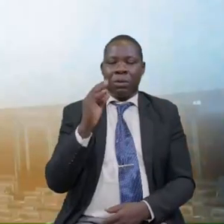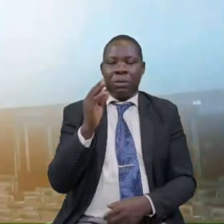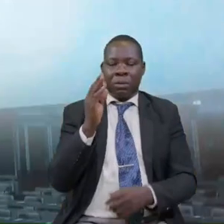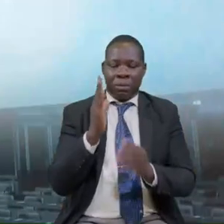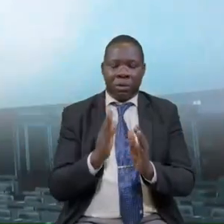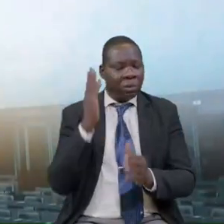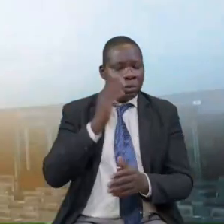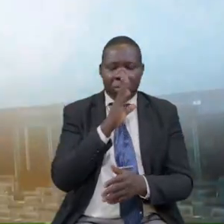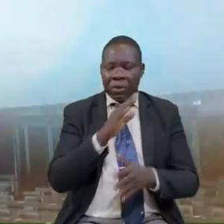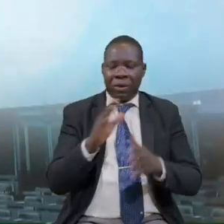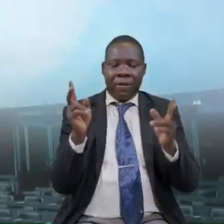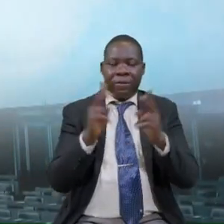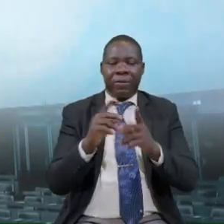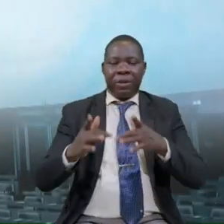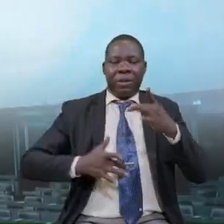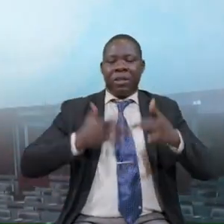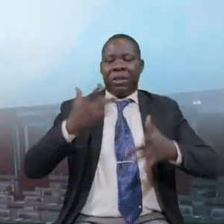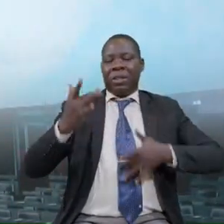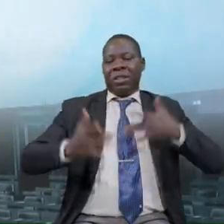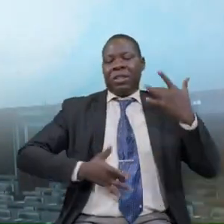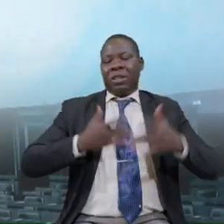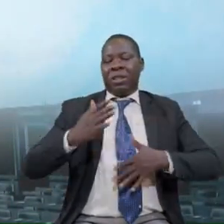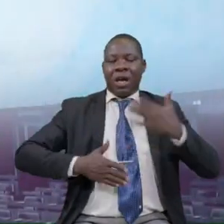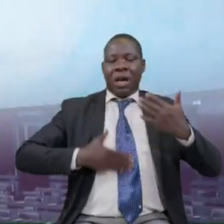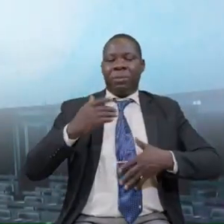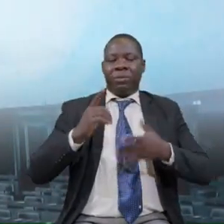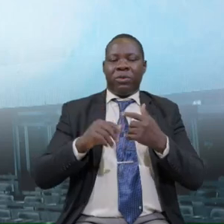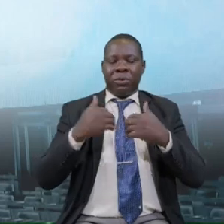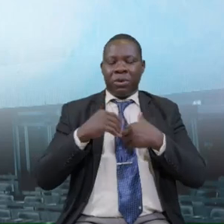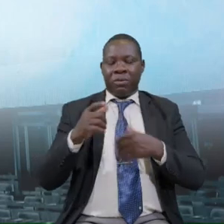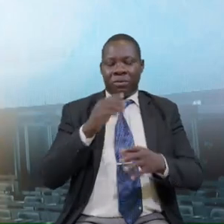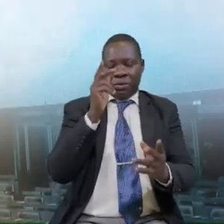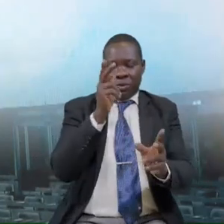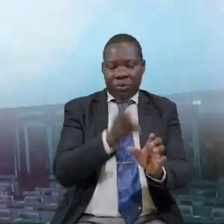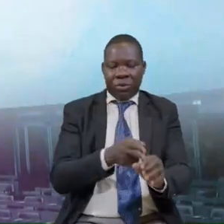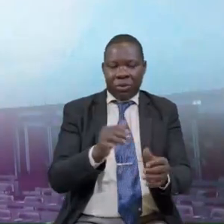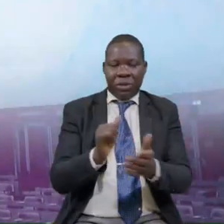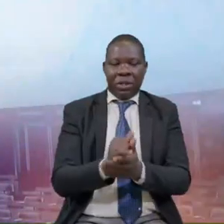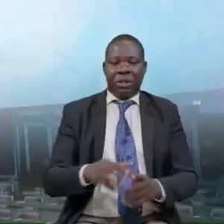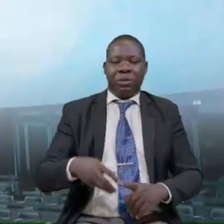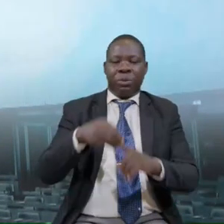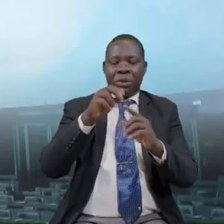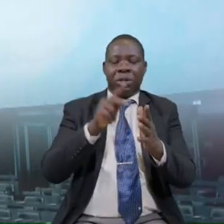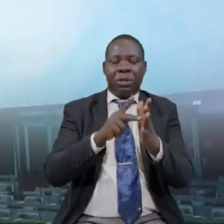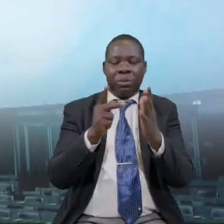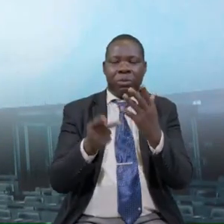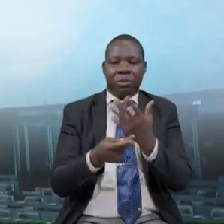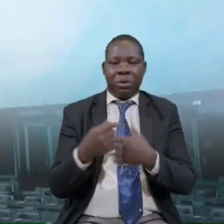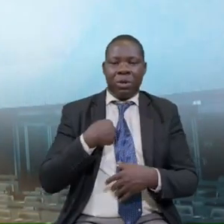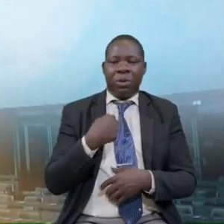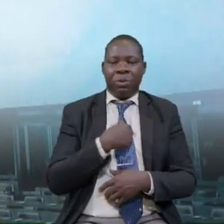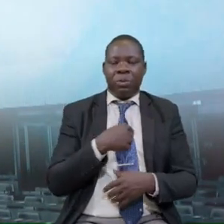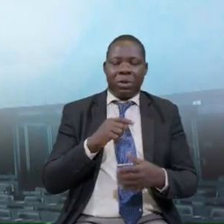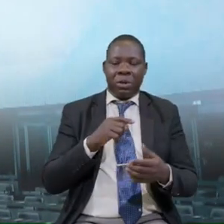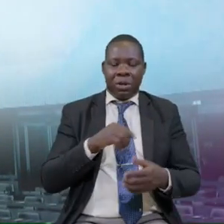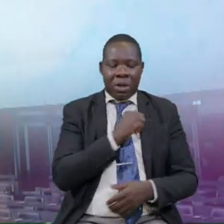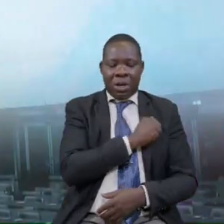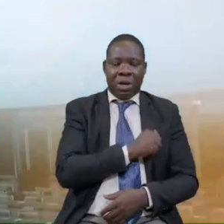Notre pasteur serait très content de vous voir présent à ce banquet.